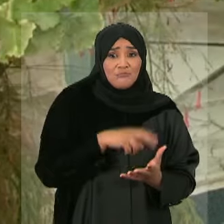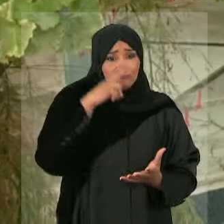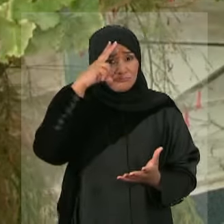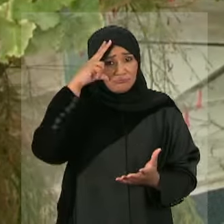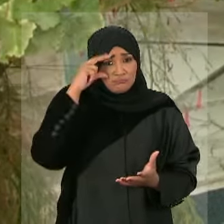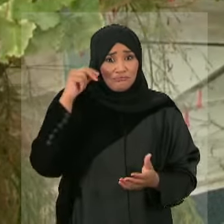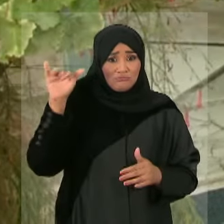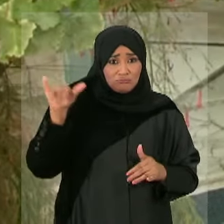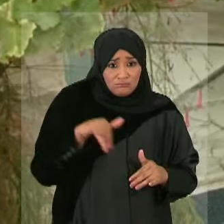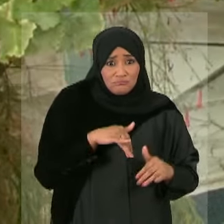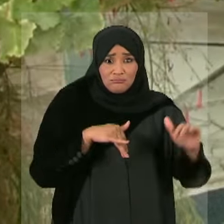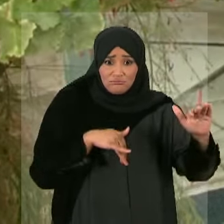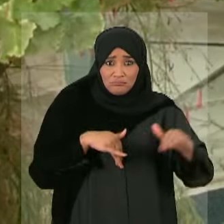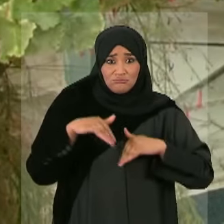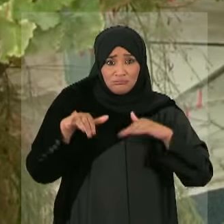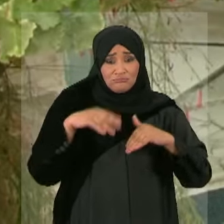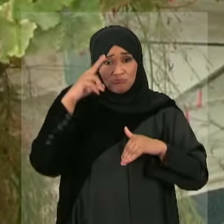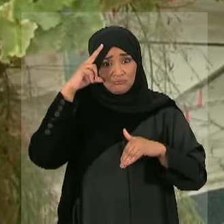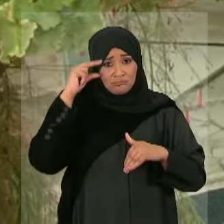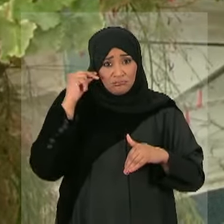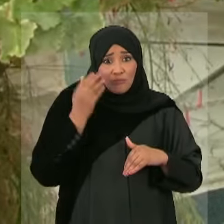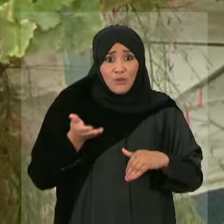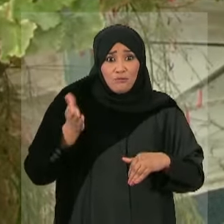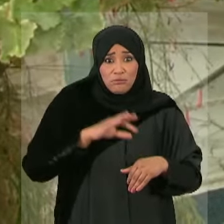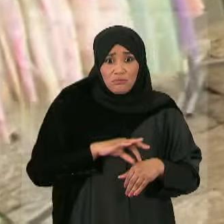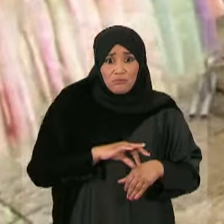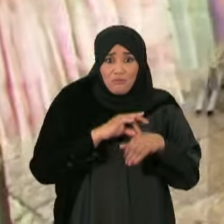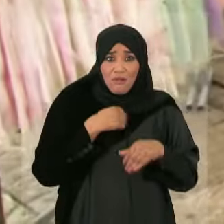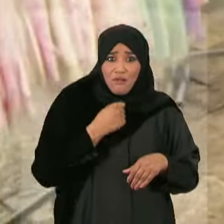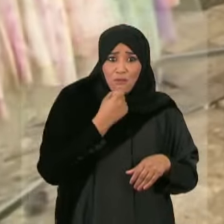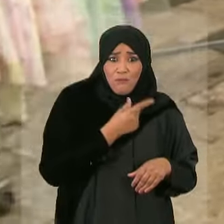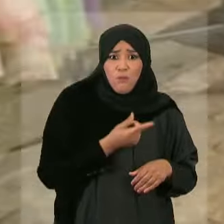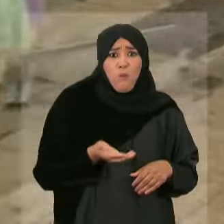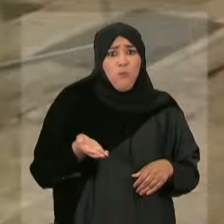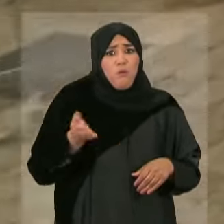لك قبل شوي انه زاد عدد سكانها وصارت طفرة.